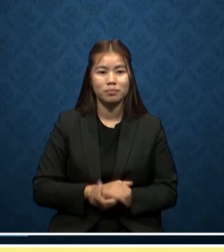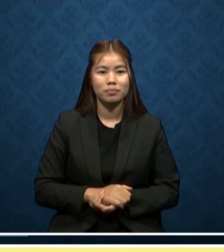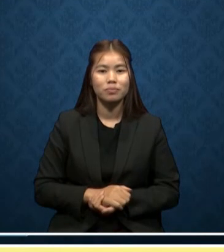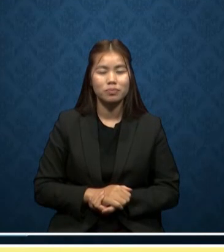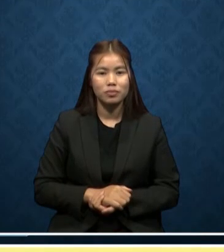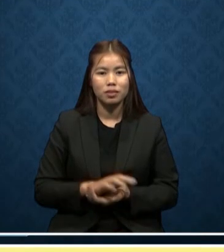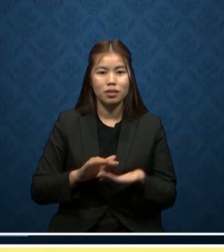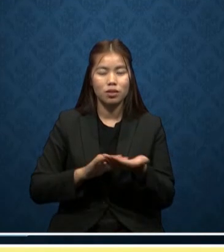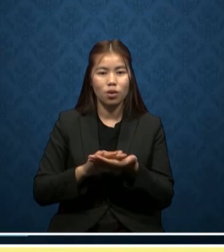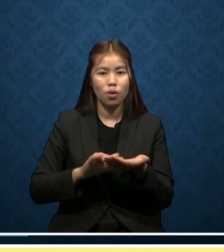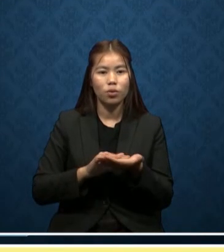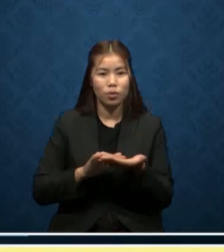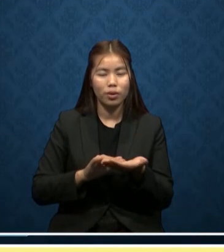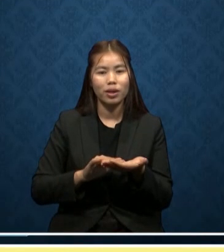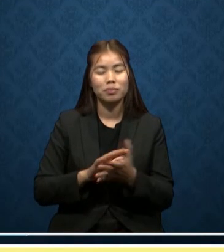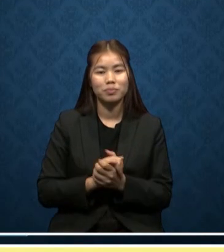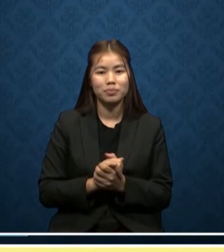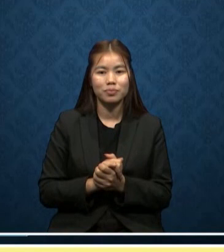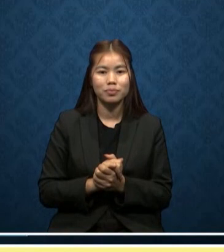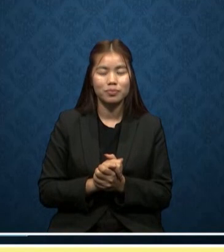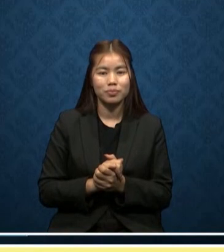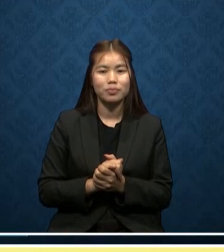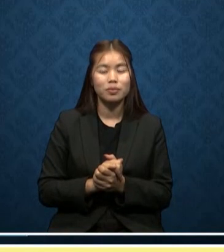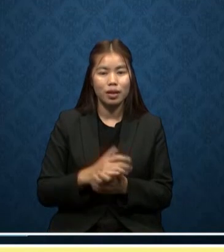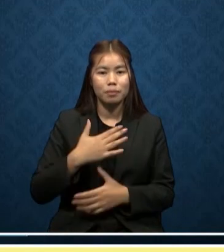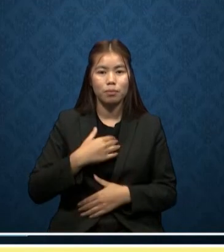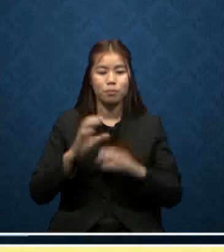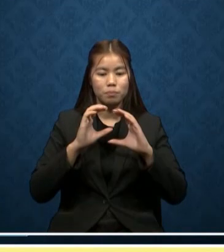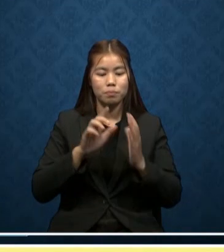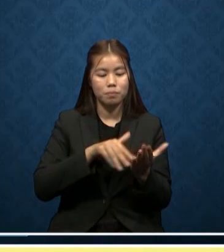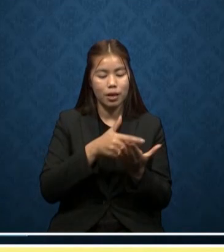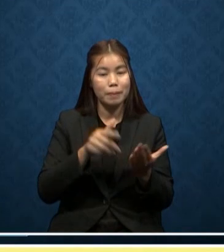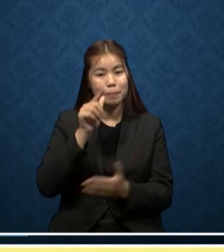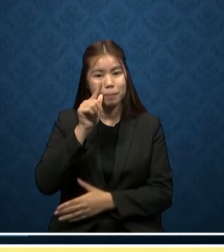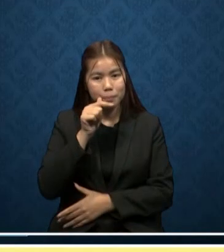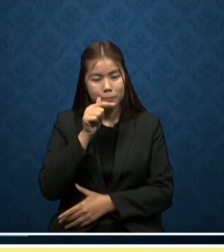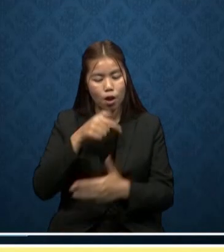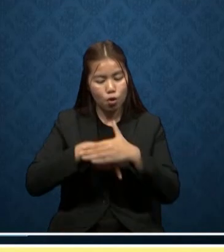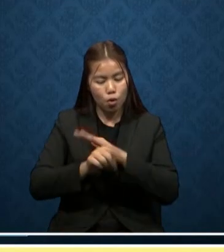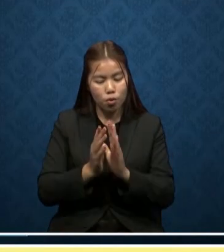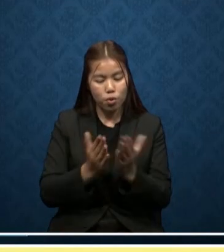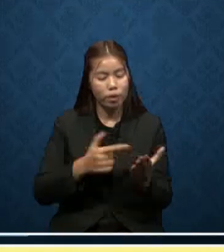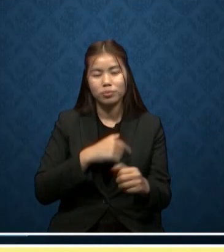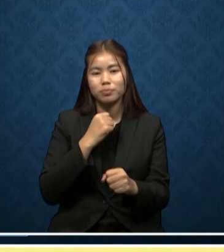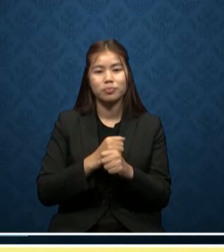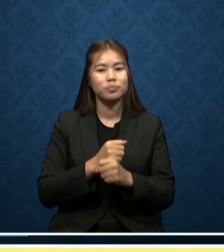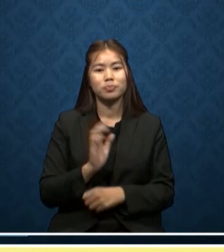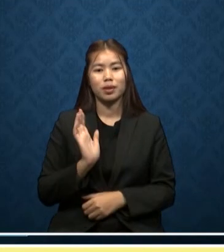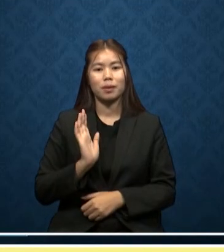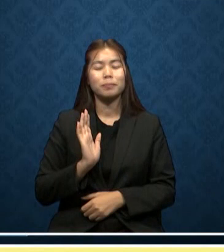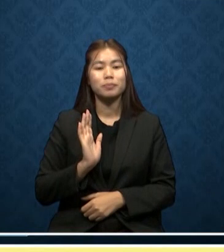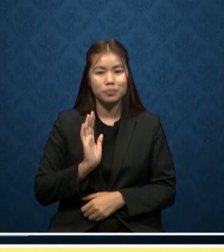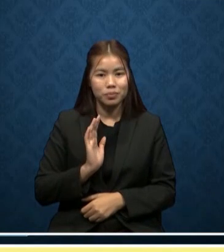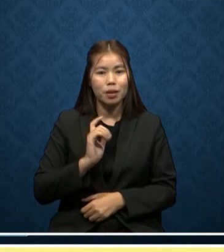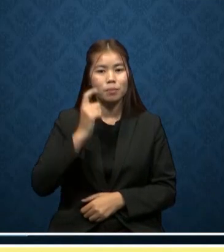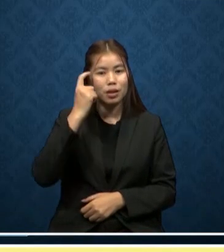ผมไม่ได้บอกมันส่วนราชการในในส่วนภายใต้แผนแม่บวชย่อยเนี่ยไม่ได้ทำนะครับตรงเนี้ยท่านจะต้องมี